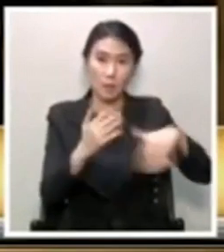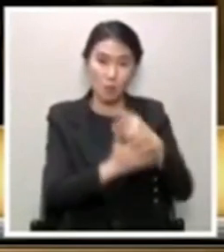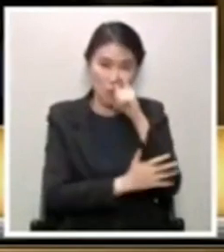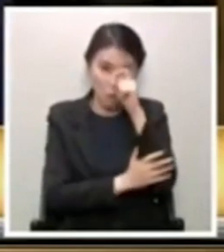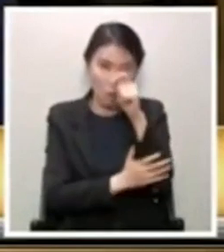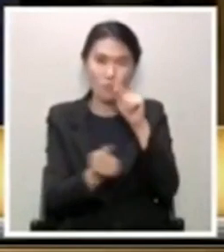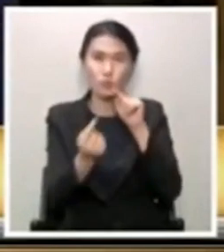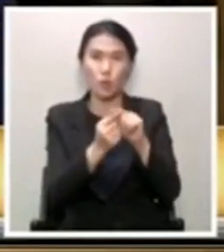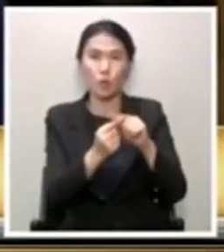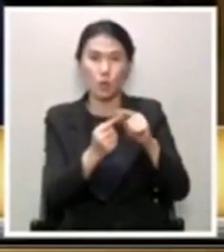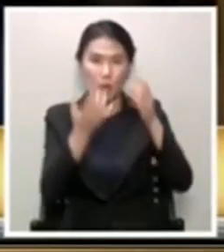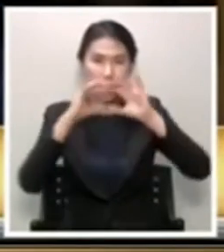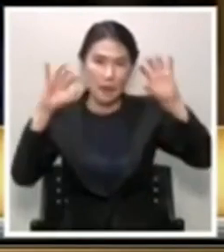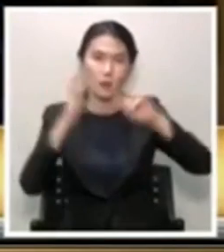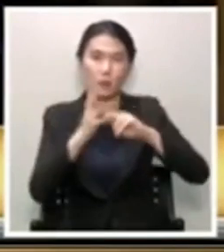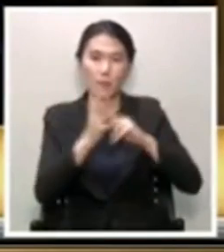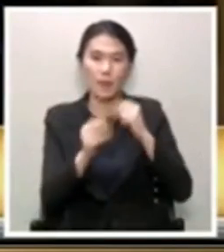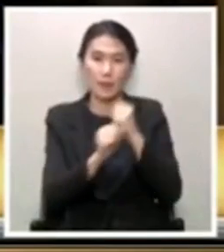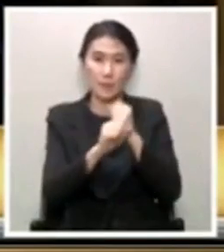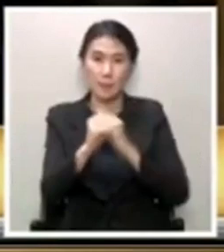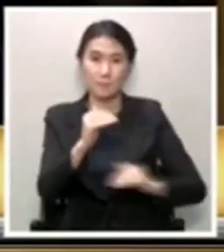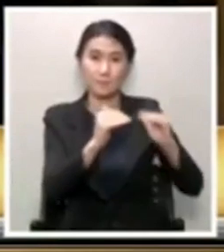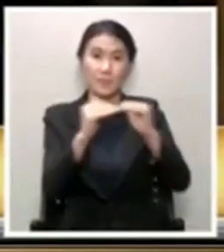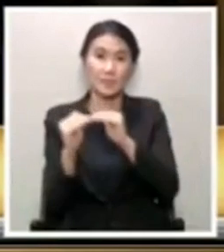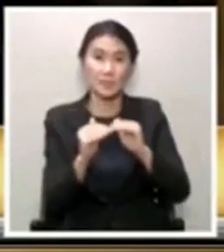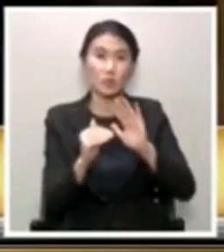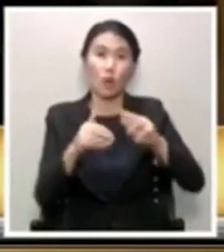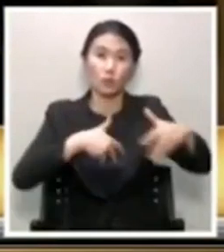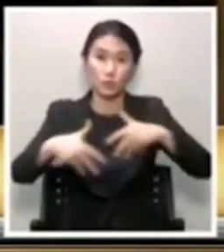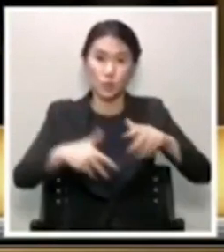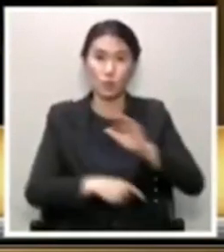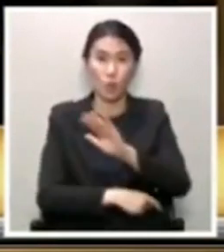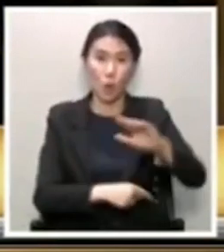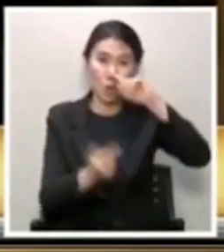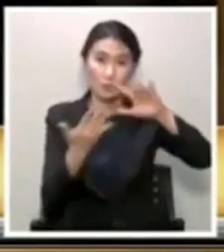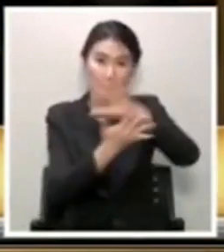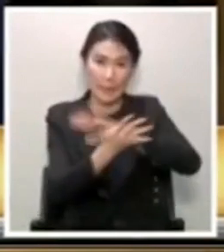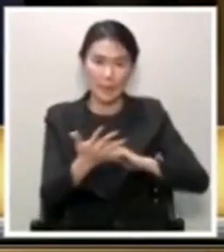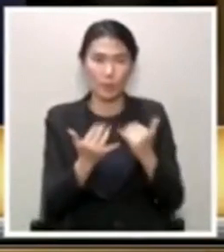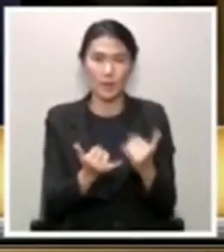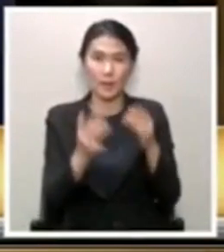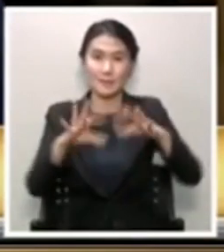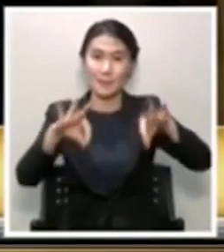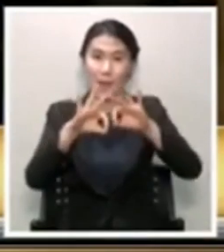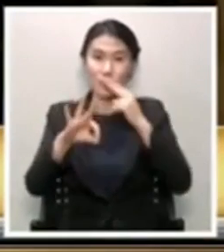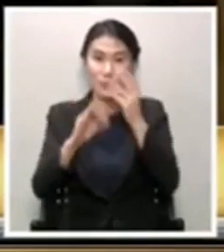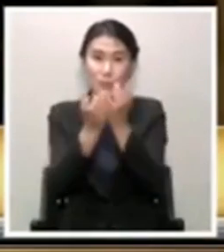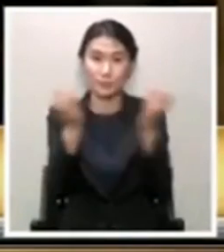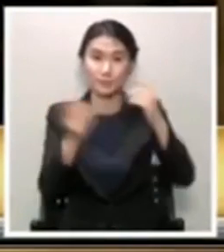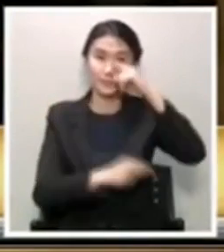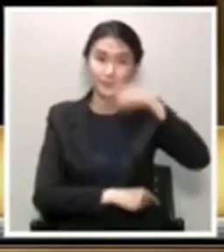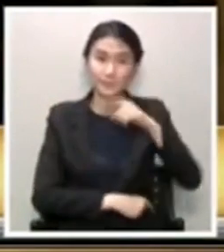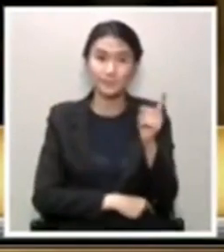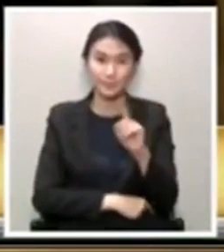ฐทั้งปวงและประกันสิทธิและเสรีภาพของประชาชนในรัฐนั้นผมพูดถึงความสำคัญของรัฐธรรมนูญเพื่อนำมาสู่ตรงนี้ครับ